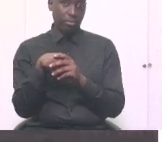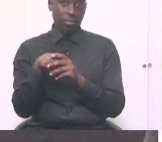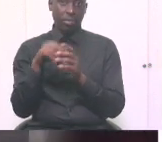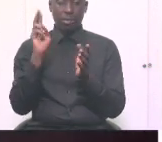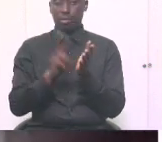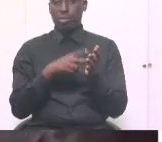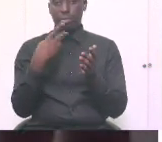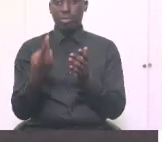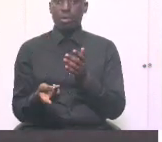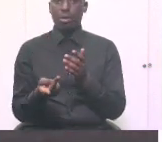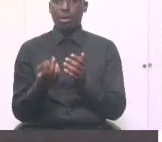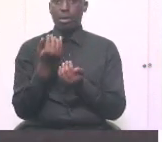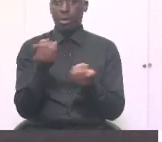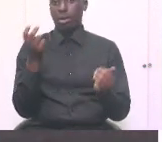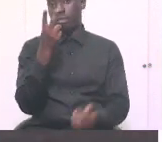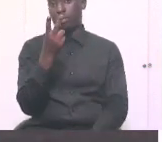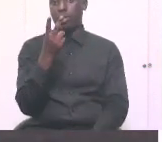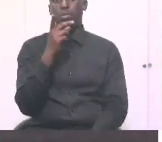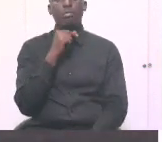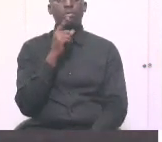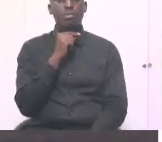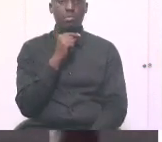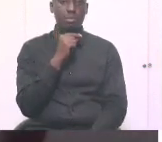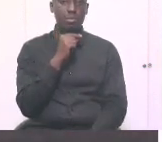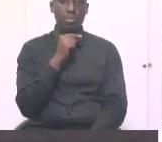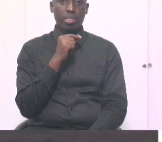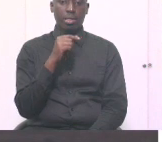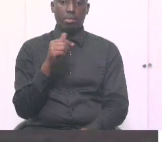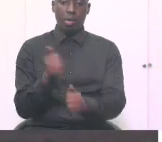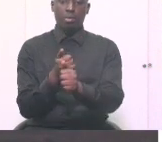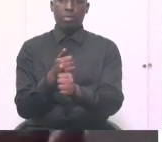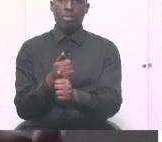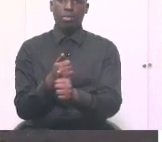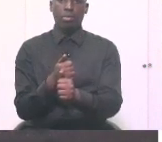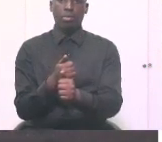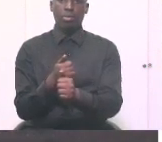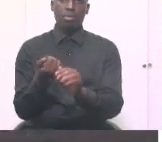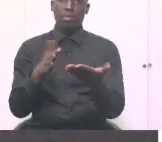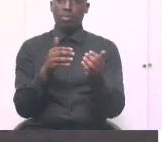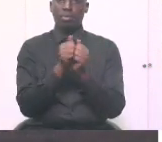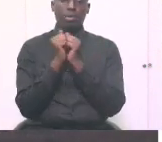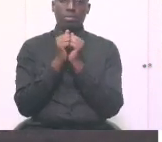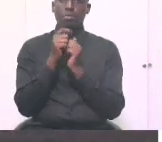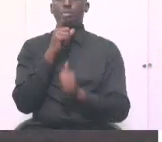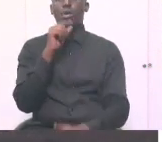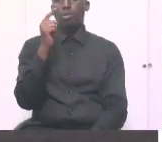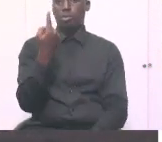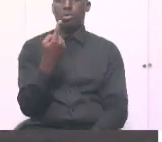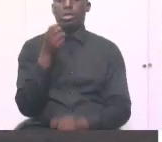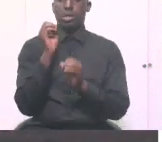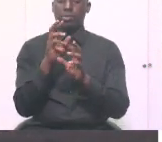kugwamo abana babiri b'abasore b'abagabo bakurikiranye babahambiye rimwe b'umugabo umwe ubwo